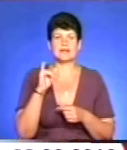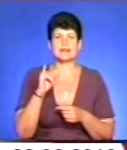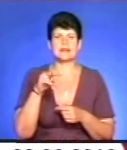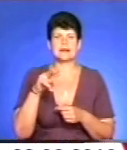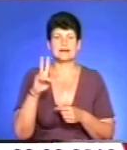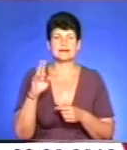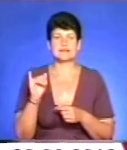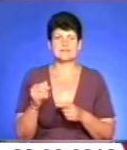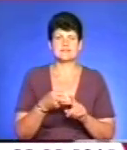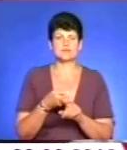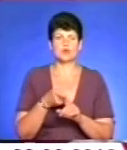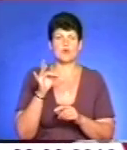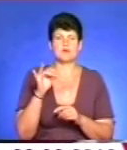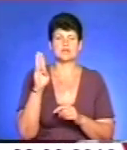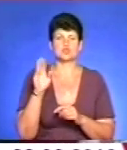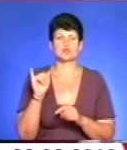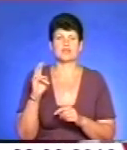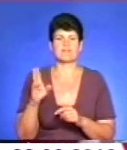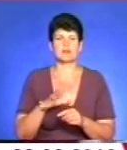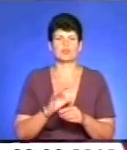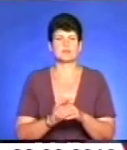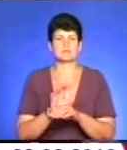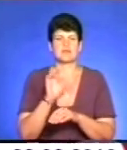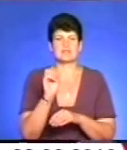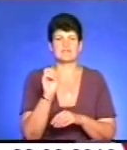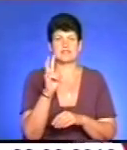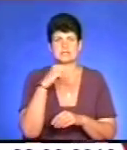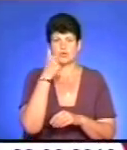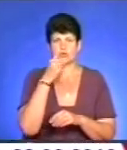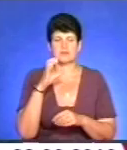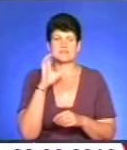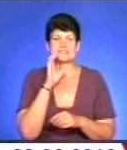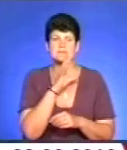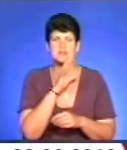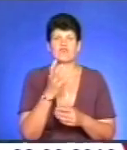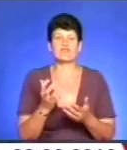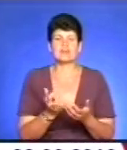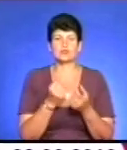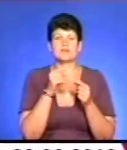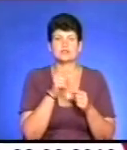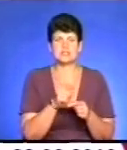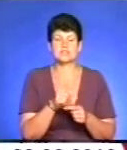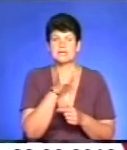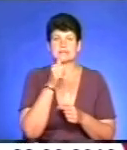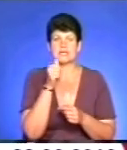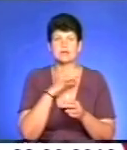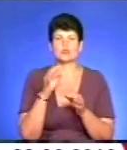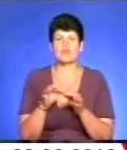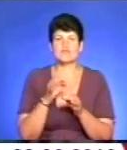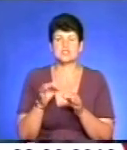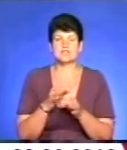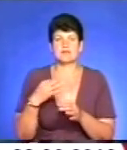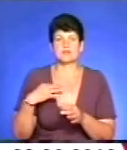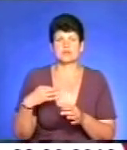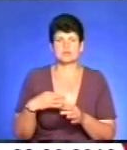зв'язкової Романа Шухевича, яка була заслана на 12 років у Сибір. Її рятувало те, що вона таємно вишивала сорочку із